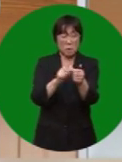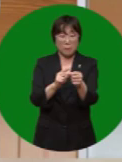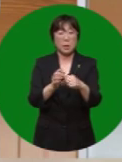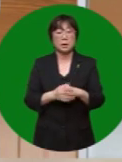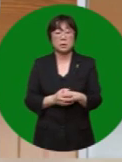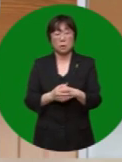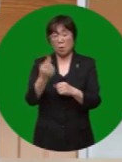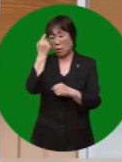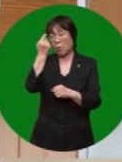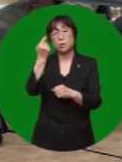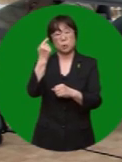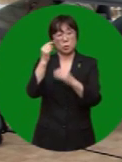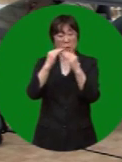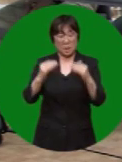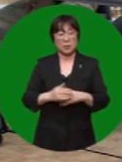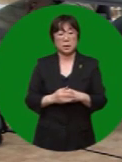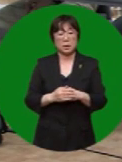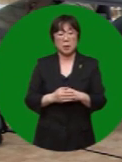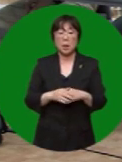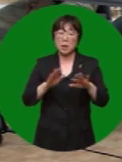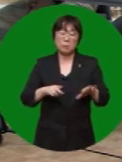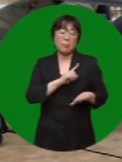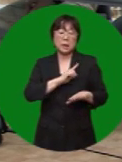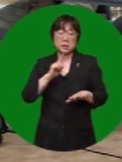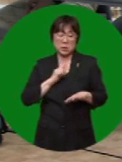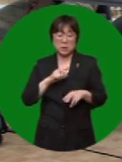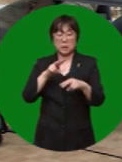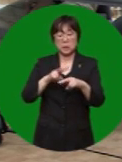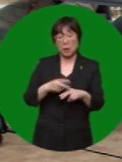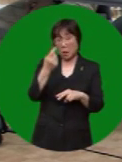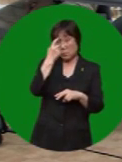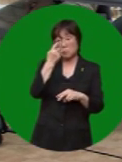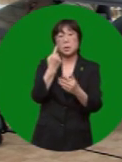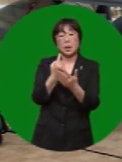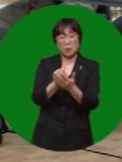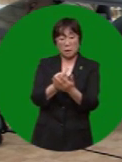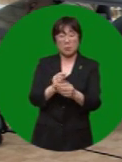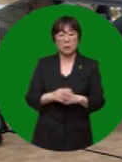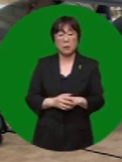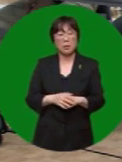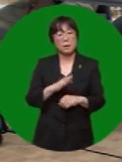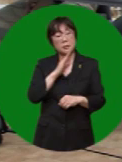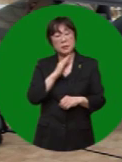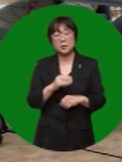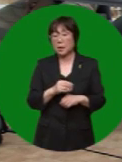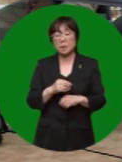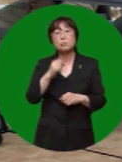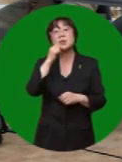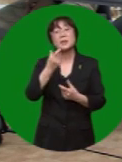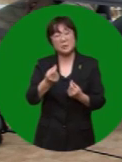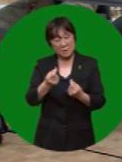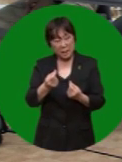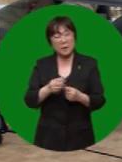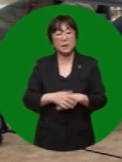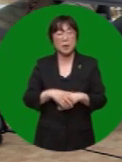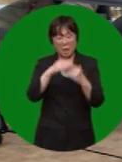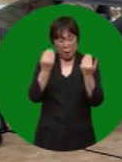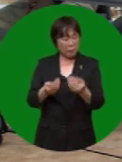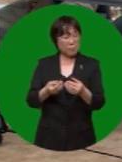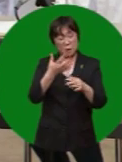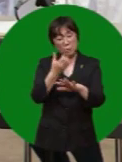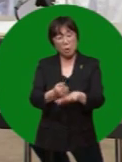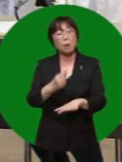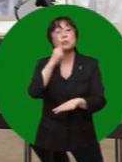した講習ですね。今は1日の座学だけの話で、これは確かに無理ですわね、いくらなんだってこれいっぺんにっ